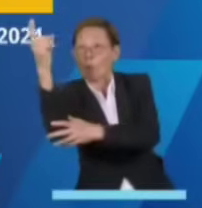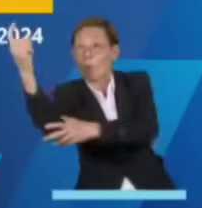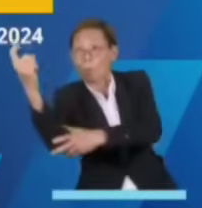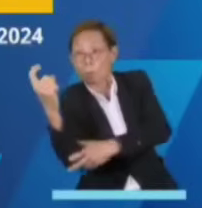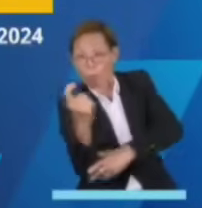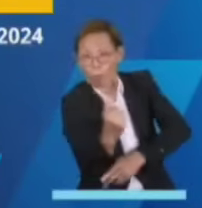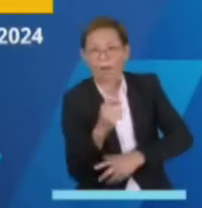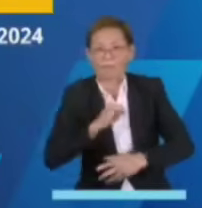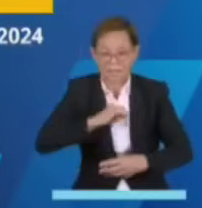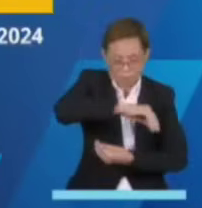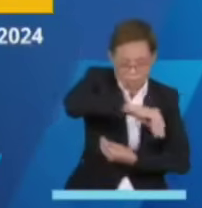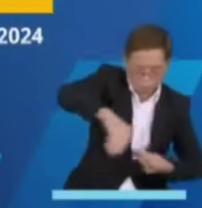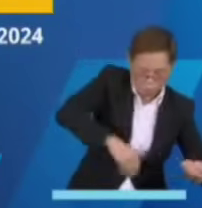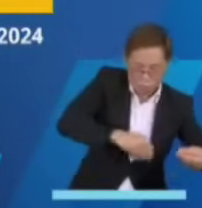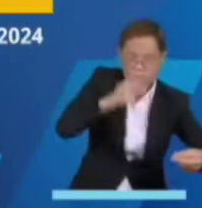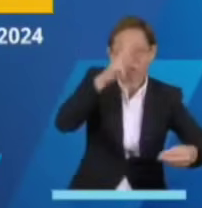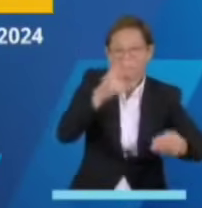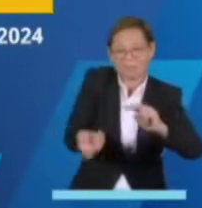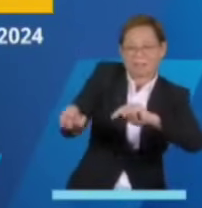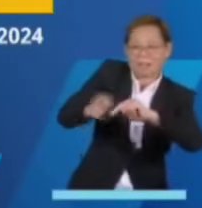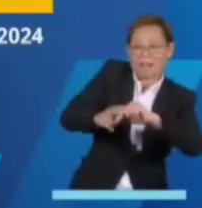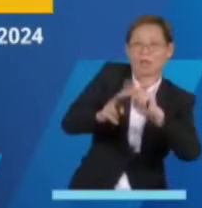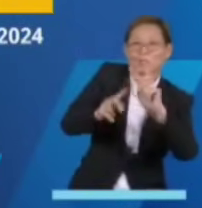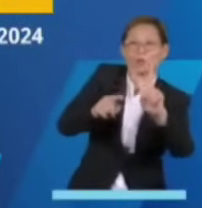Sebaik saya ambil alih kerajaan, kita naik